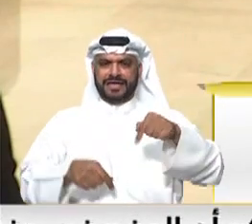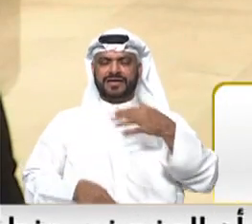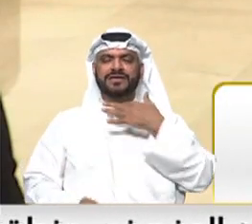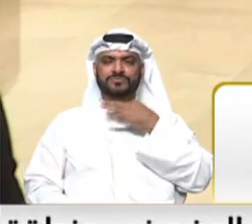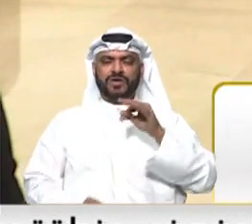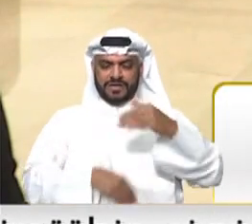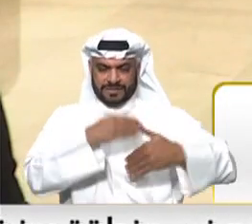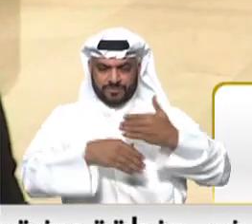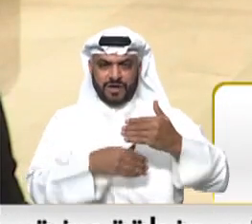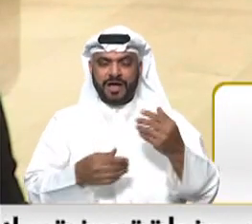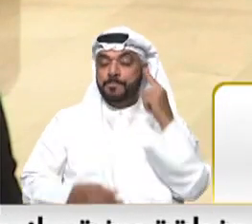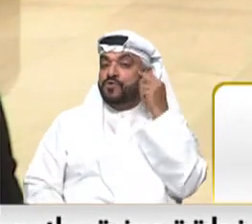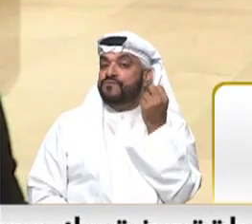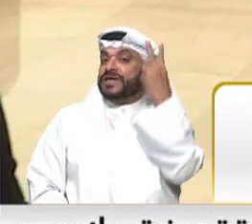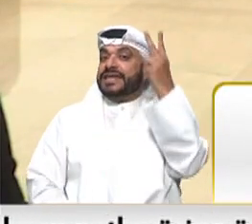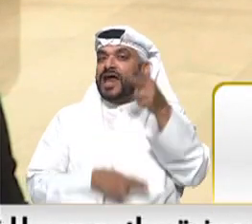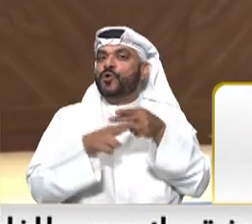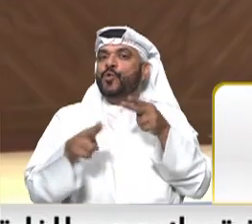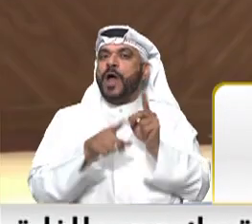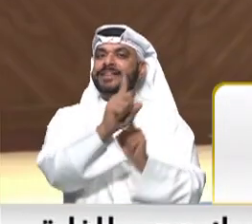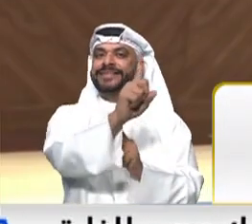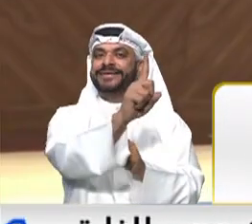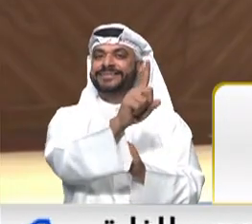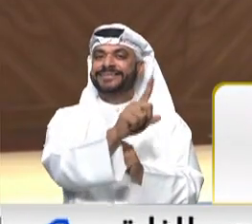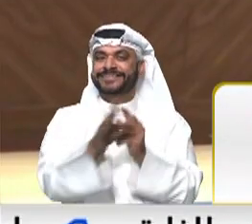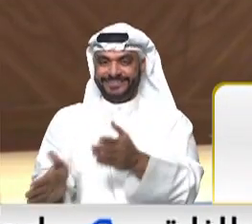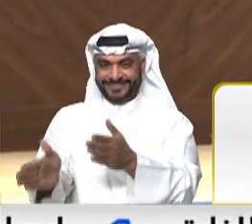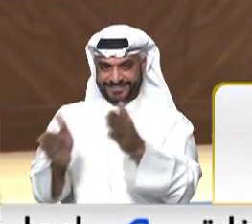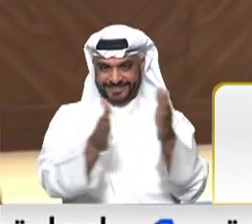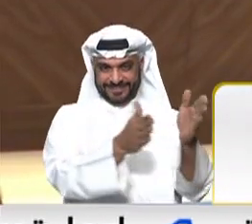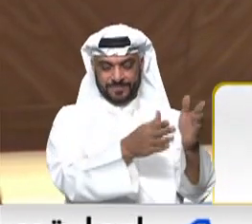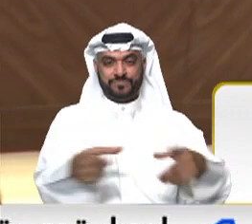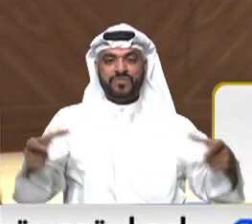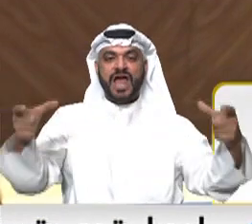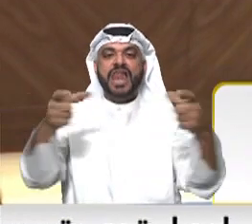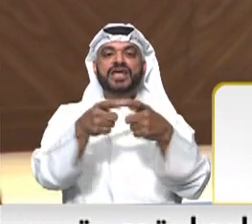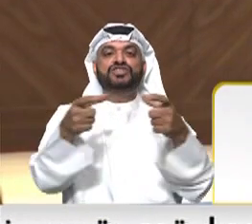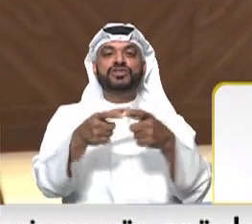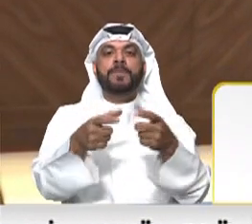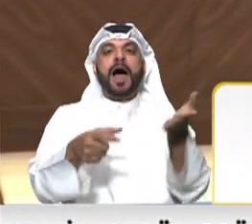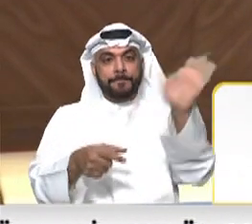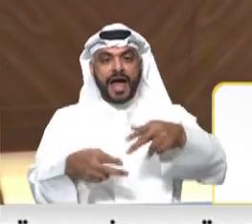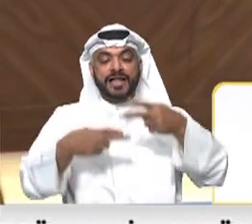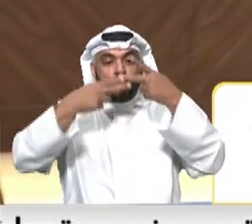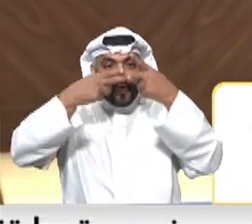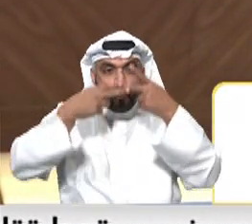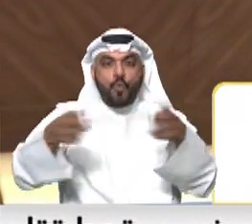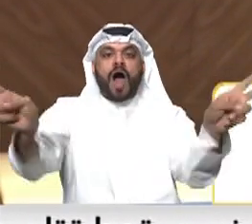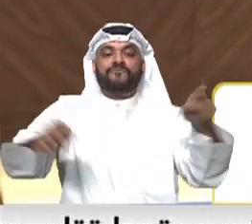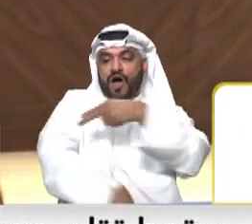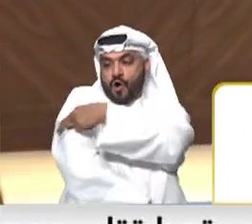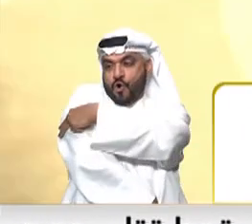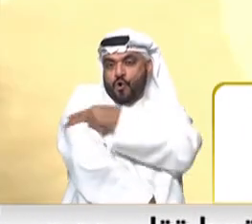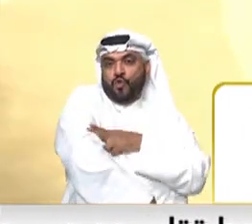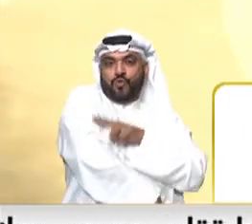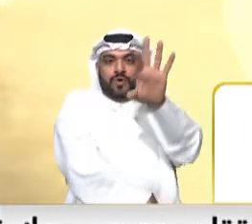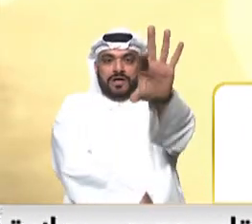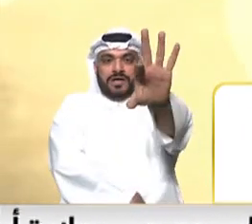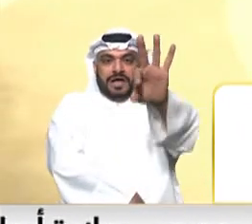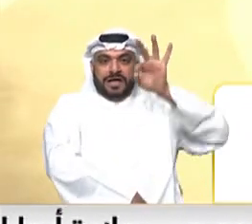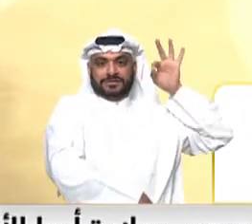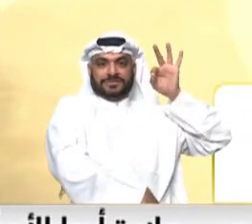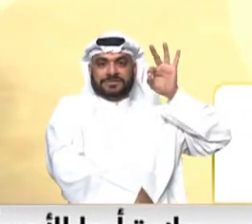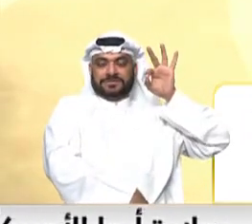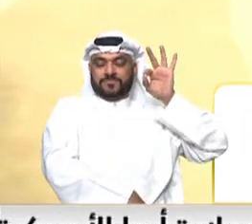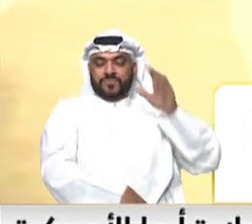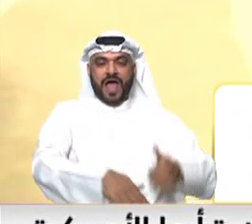وتنطلق من منطلقات جيدة وراسخة. الاجتماع أيضا شهد الموافقة على تعيين مرشح الكويت راشد الهارون لرئاسة